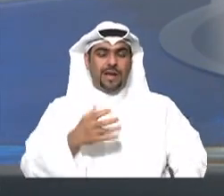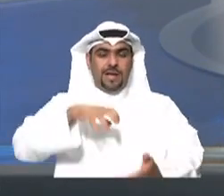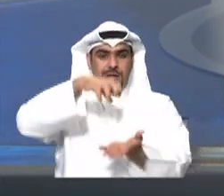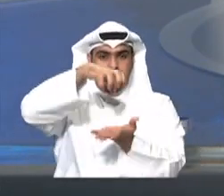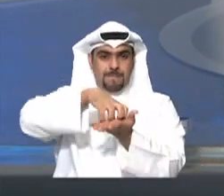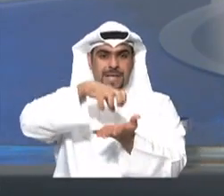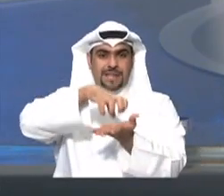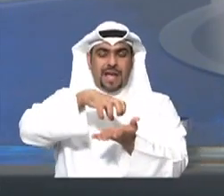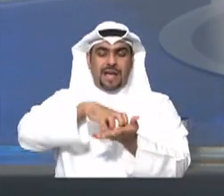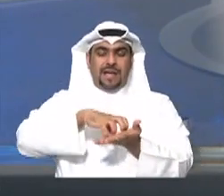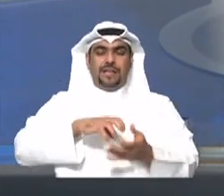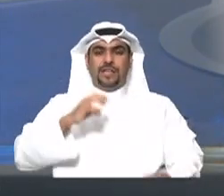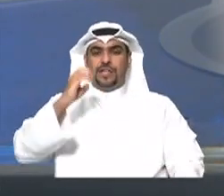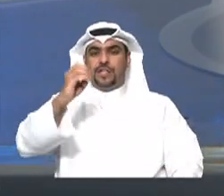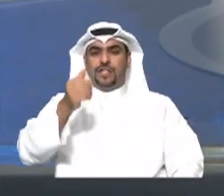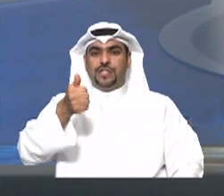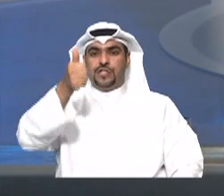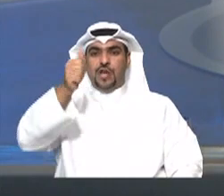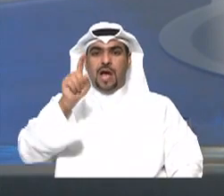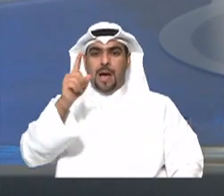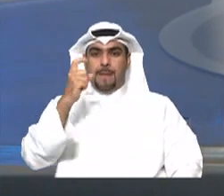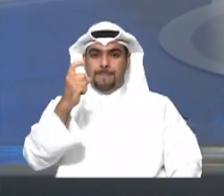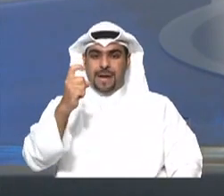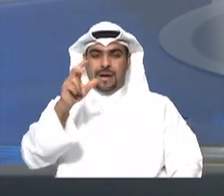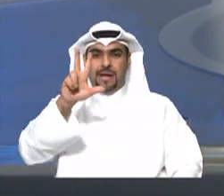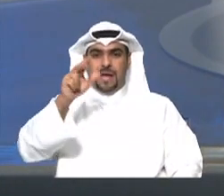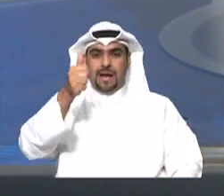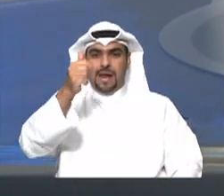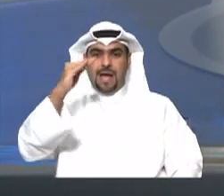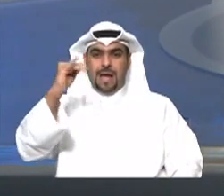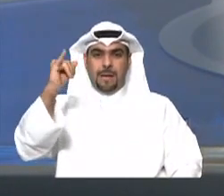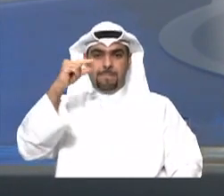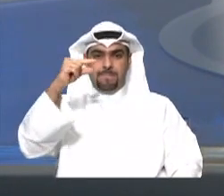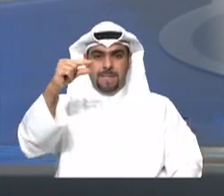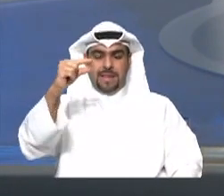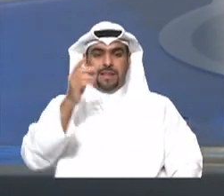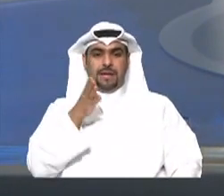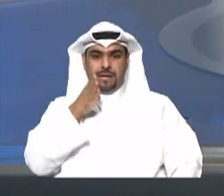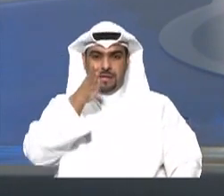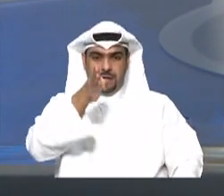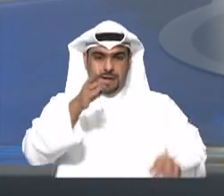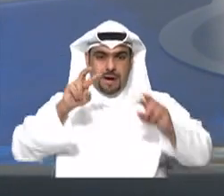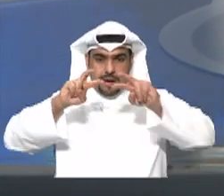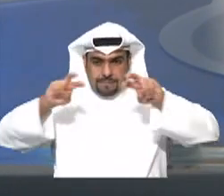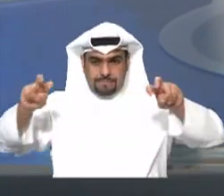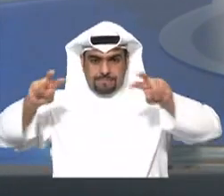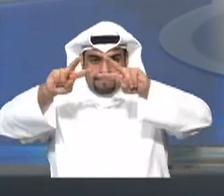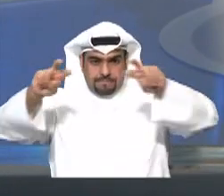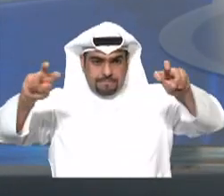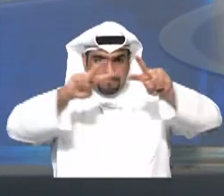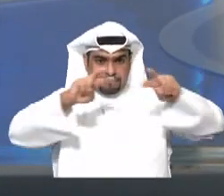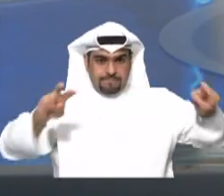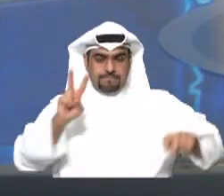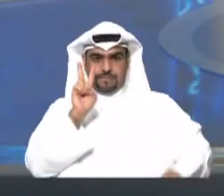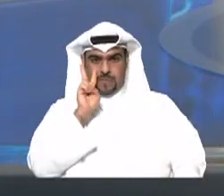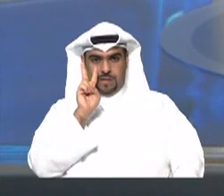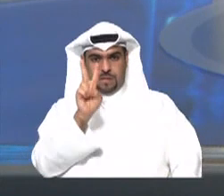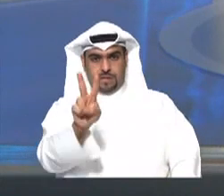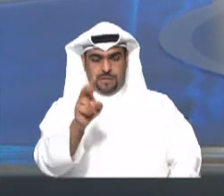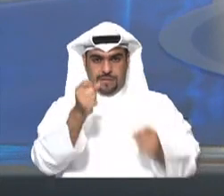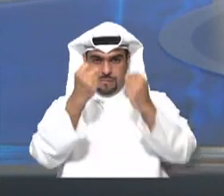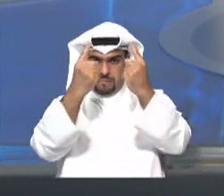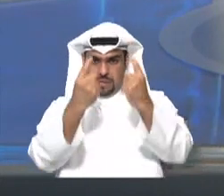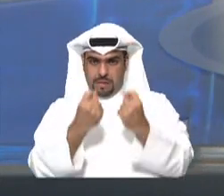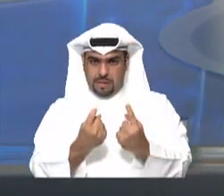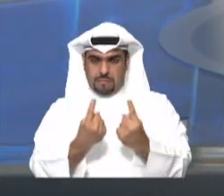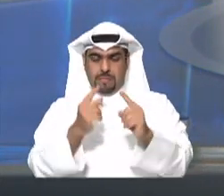وزارتي الداخلية والأشغال العامة والجهات المعنية الأخرى في مدينة جابر الأحمد، حيث اطلعت على مستوى الخدمة المقدمة هناك